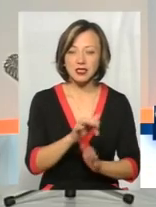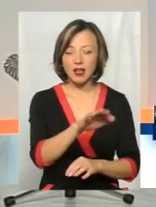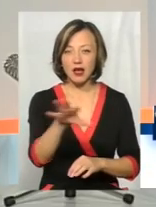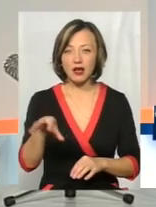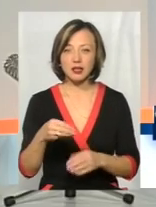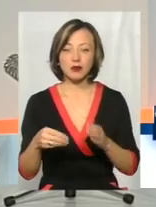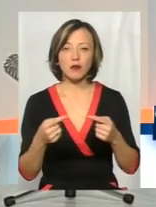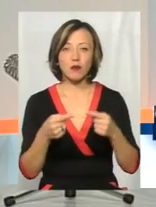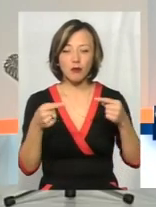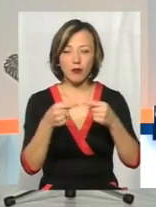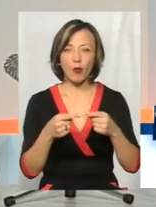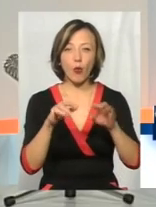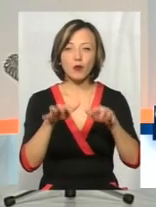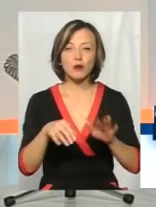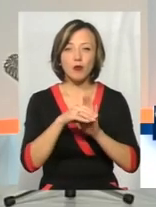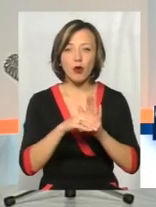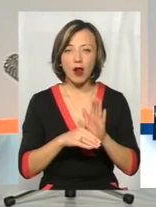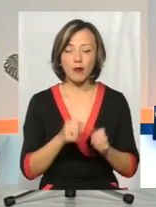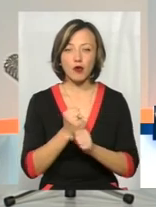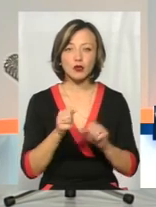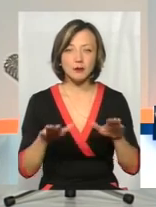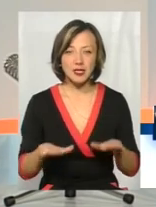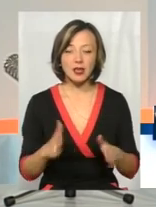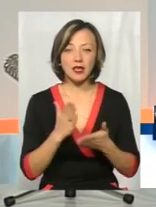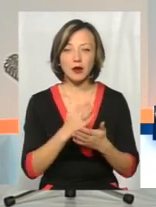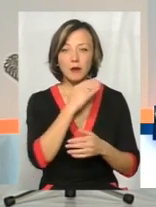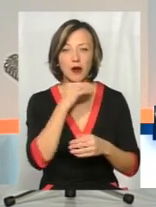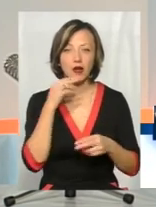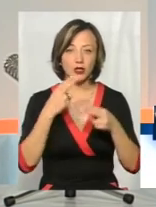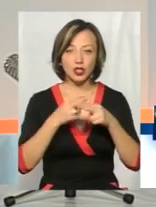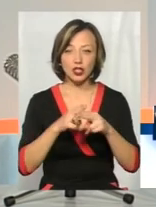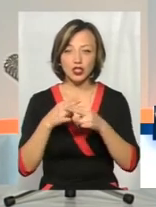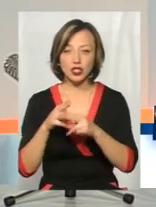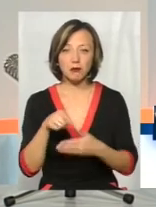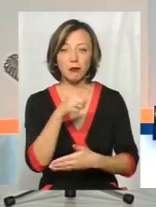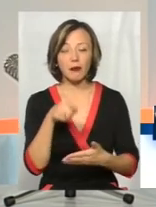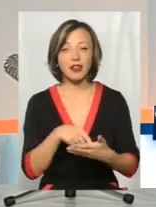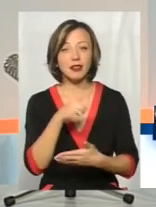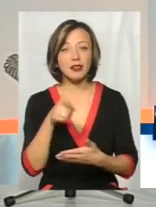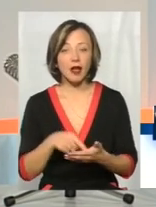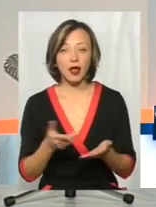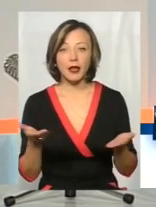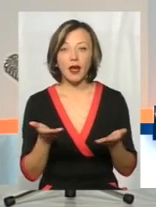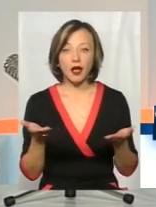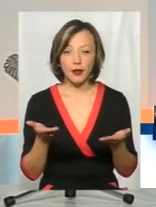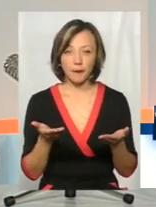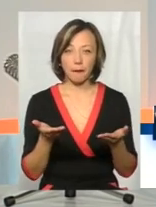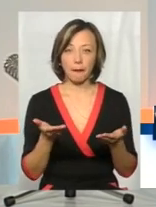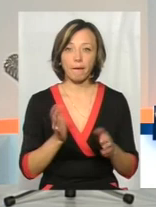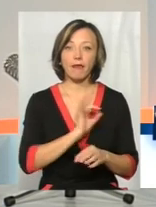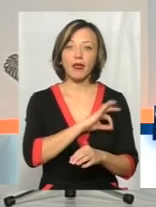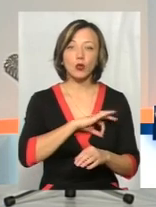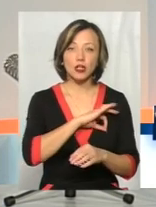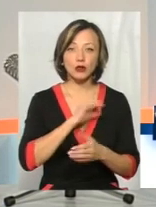відповідні програми, потрібні відповідні робочі місця. Тобто є багато технічних сторін, які і